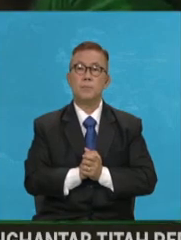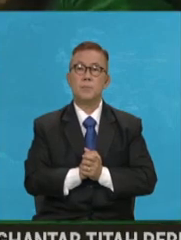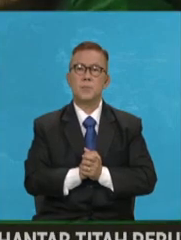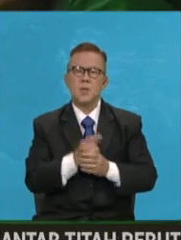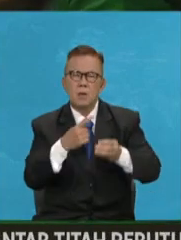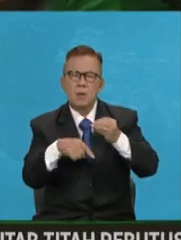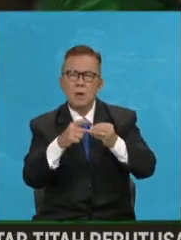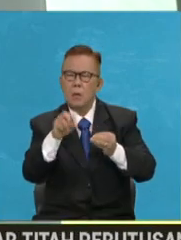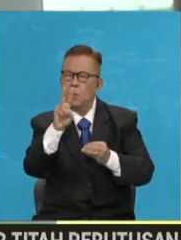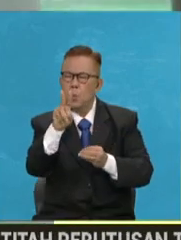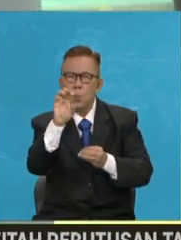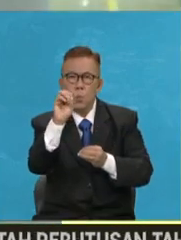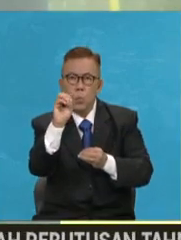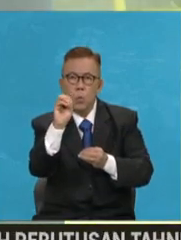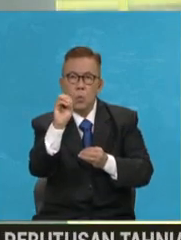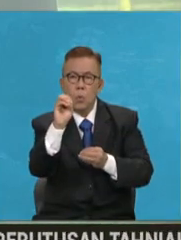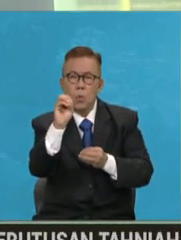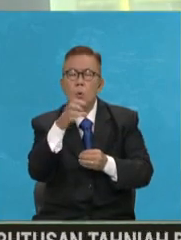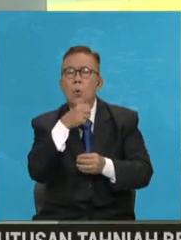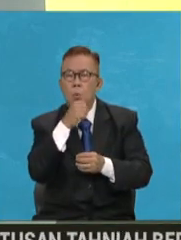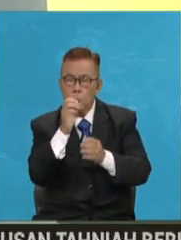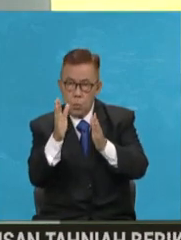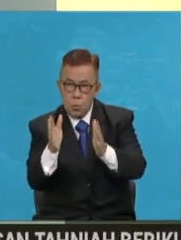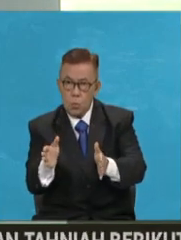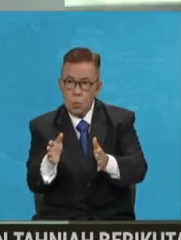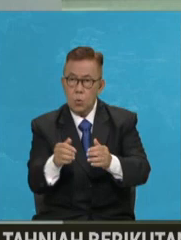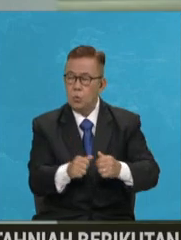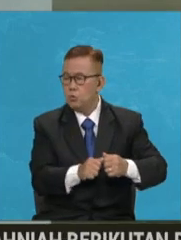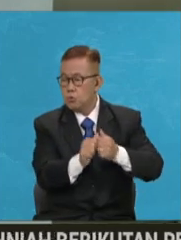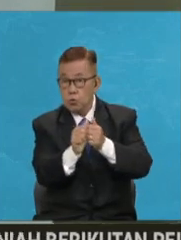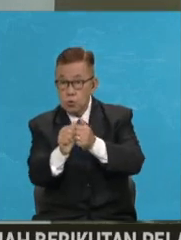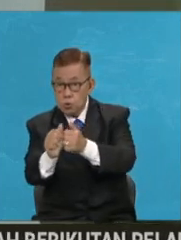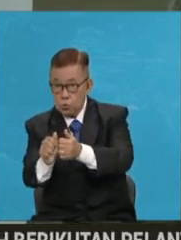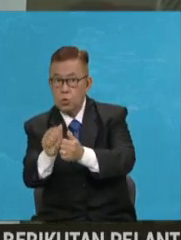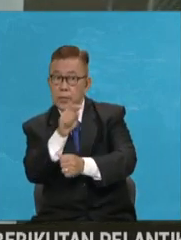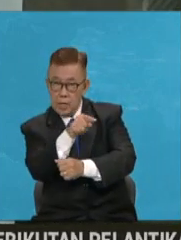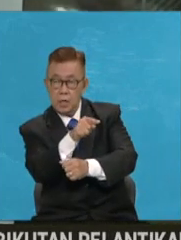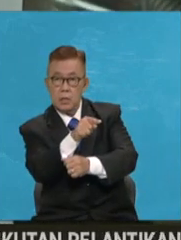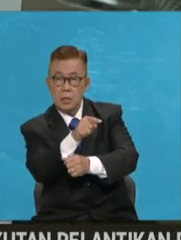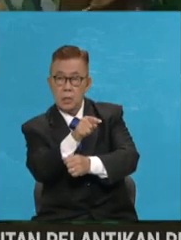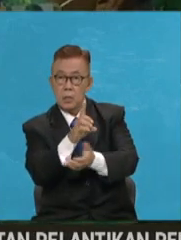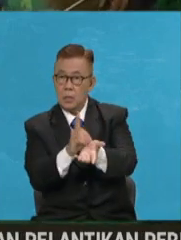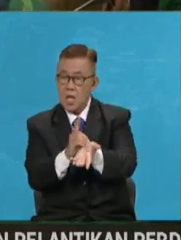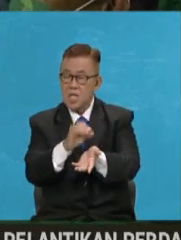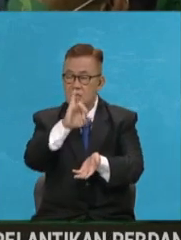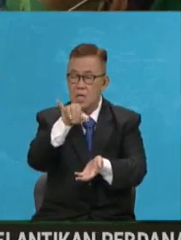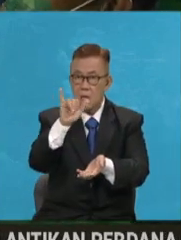kira-kira 20 ahli pesan Kegiatan warga emas temborong menyertai sesi berkenaan dokter